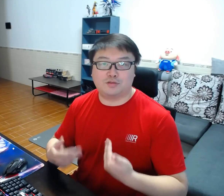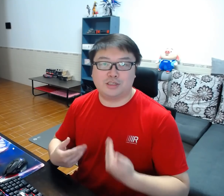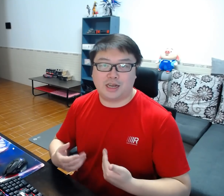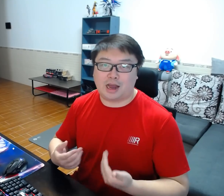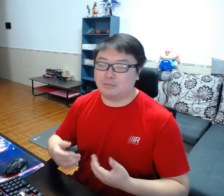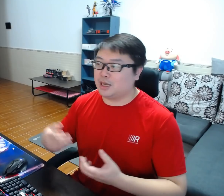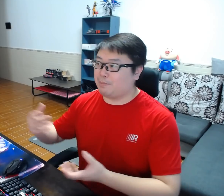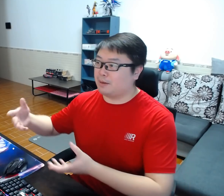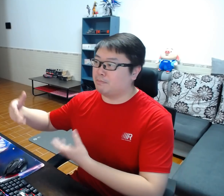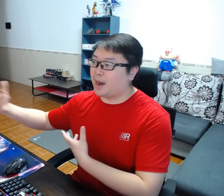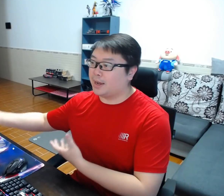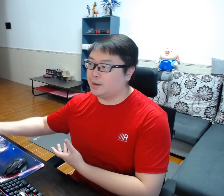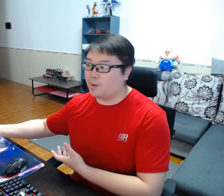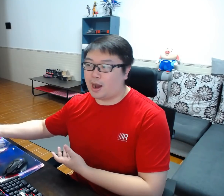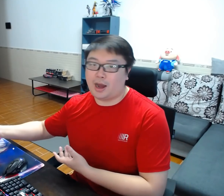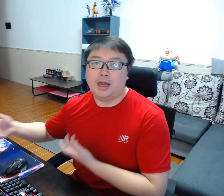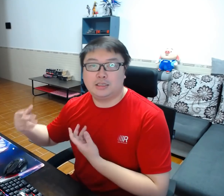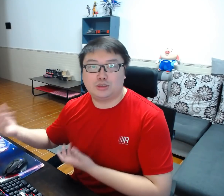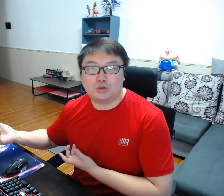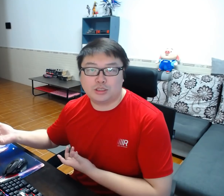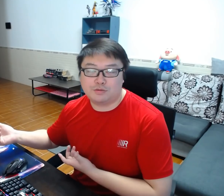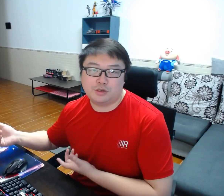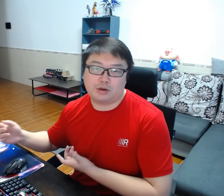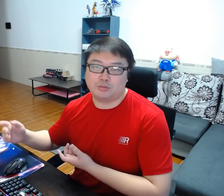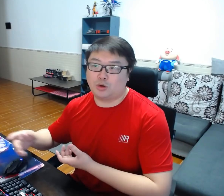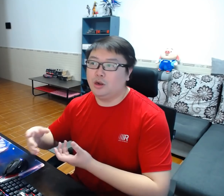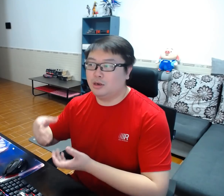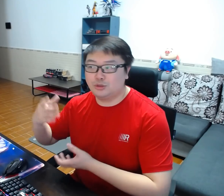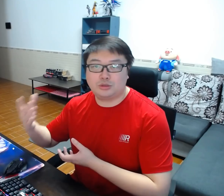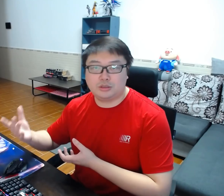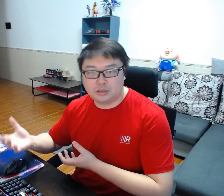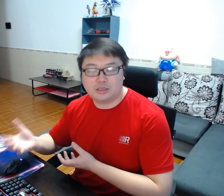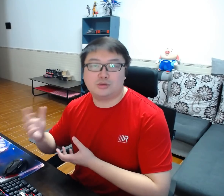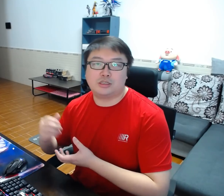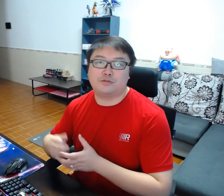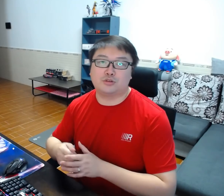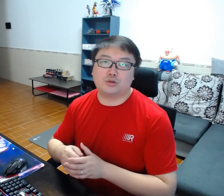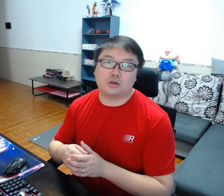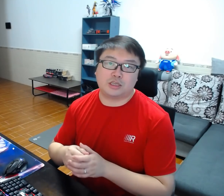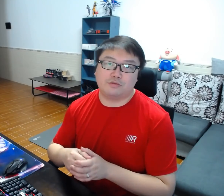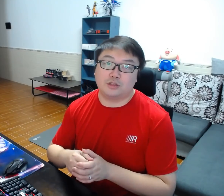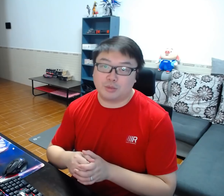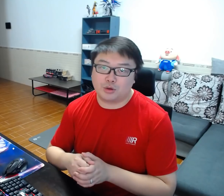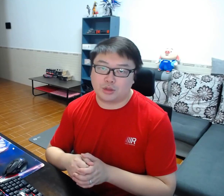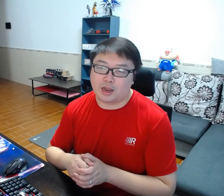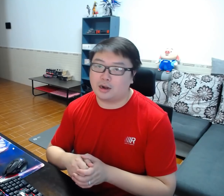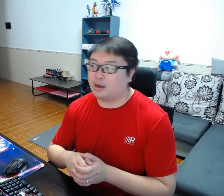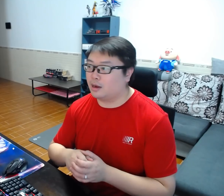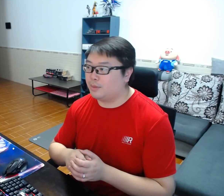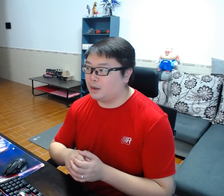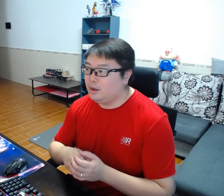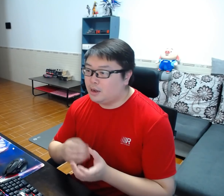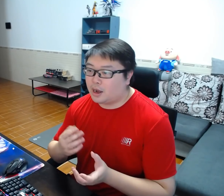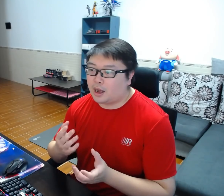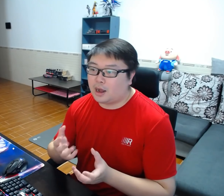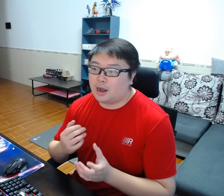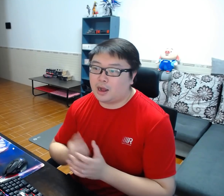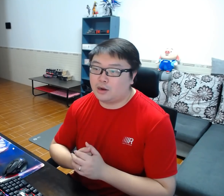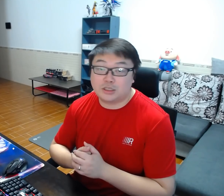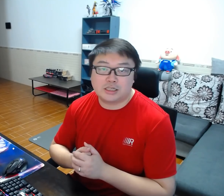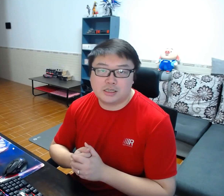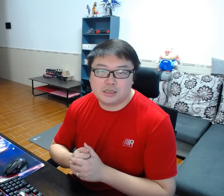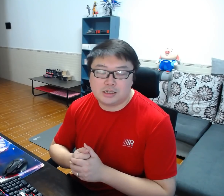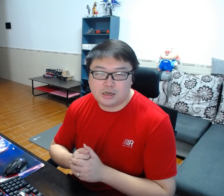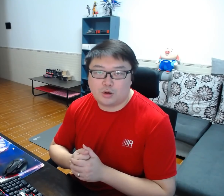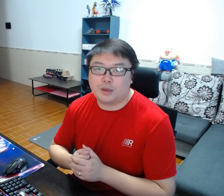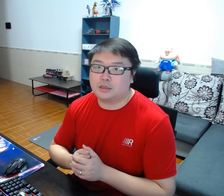港政府自己諗啫，並唔係話即係中央政府要咁做。咁要視乎中央政府點樣決定啦嚇。咁啊，律